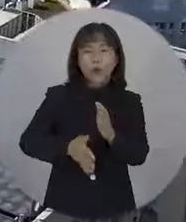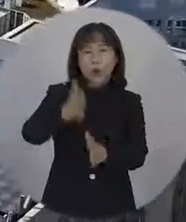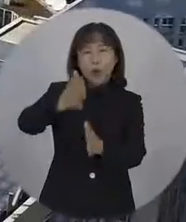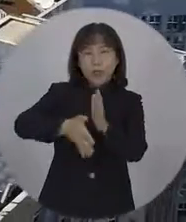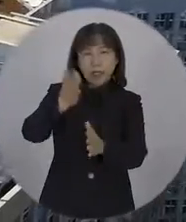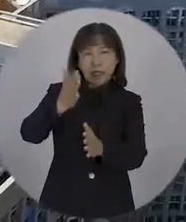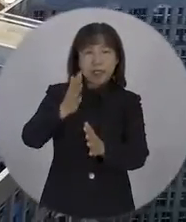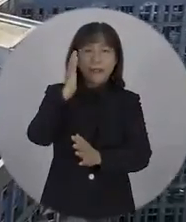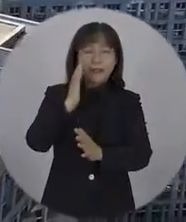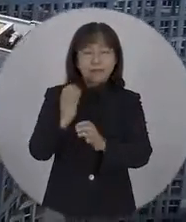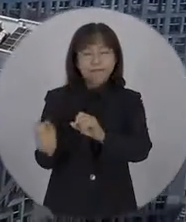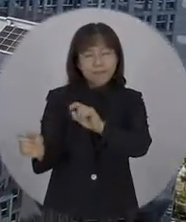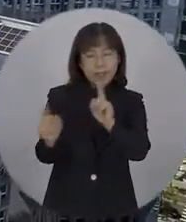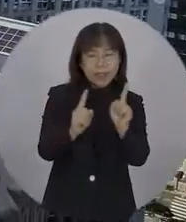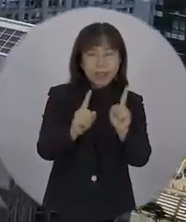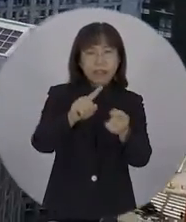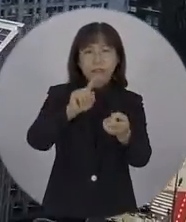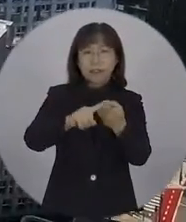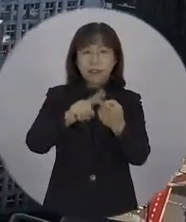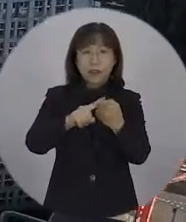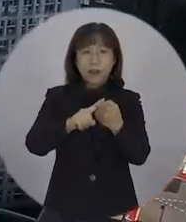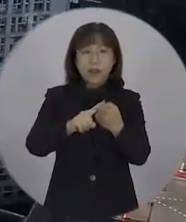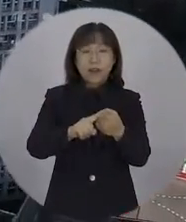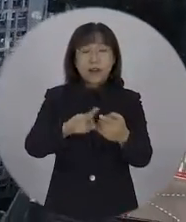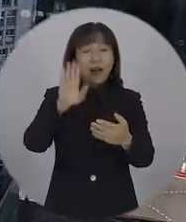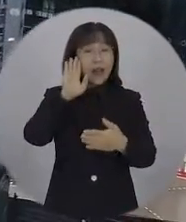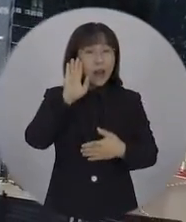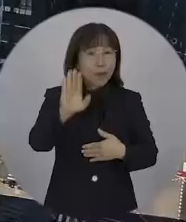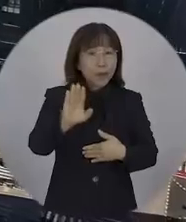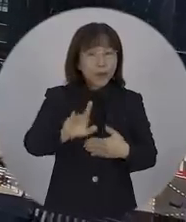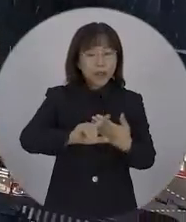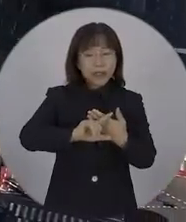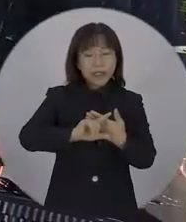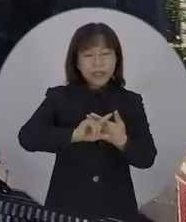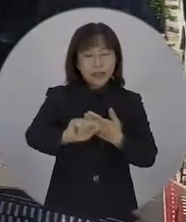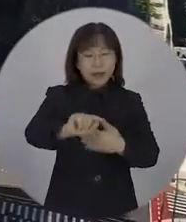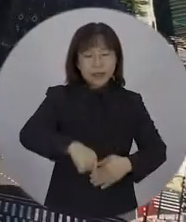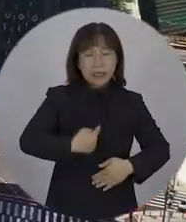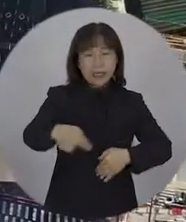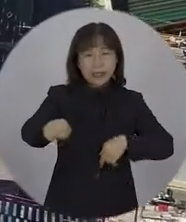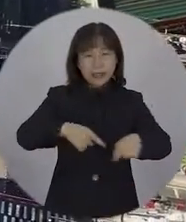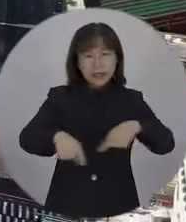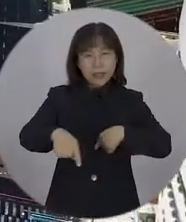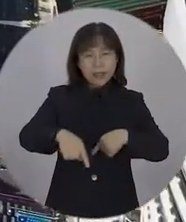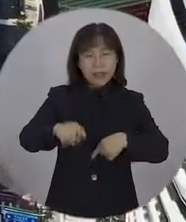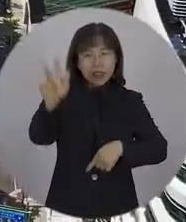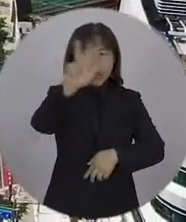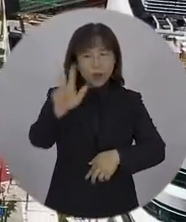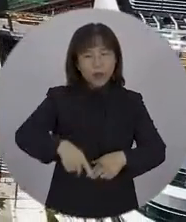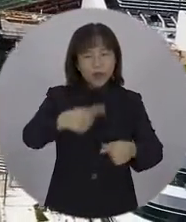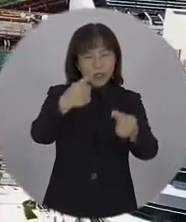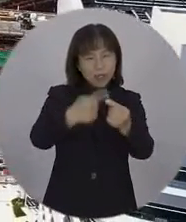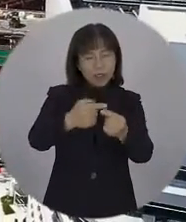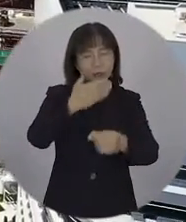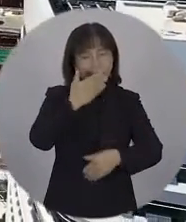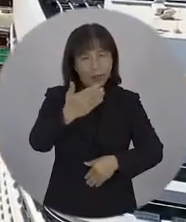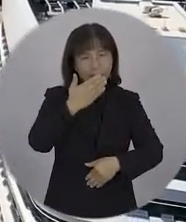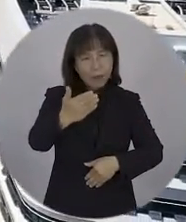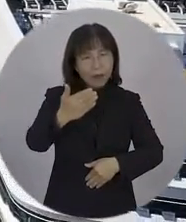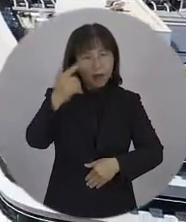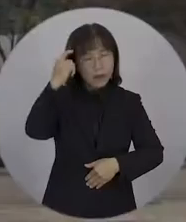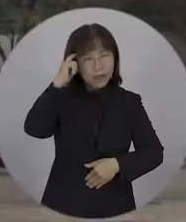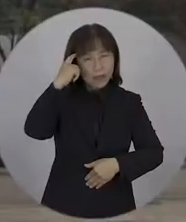구 경쟁력이 한층 더 상승하게 되면 지방자치 경쟁력 지수 전국 1위도 가능할 것으로 전망하고